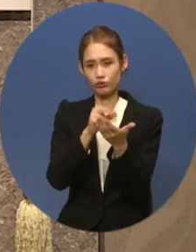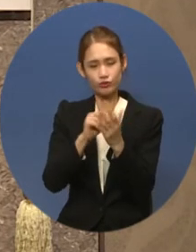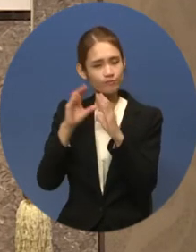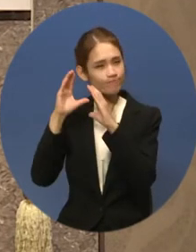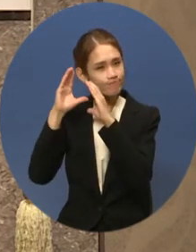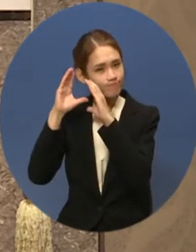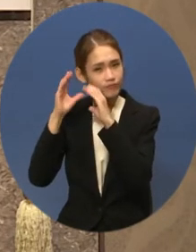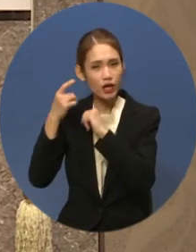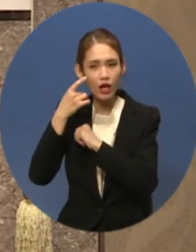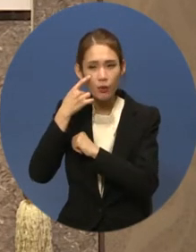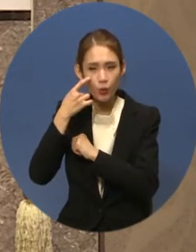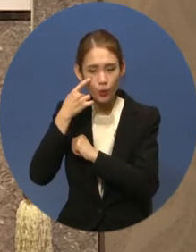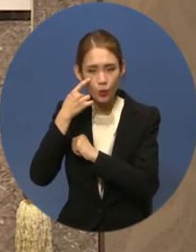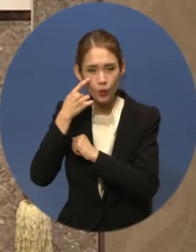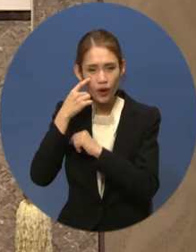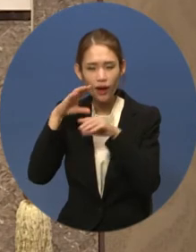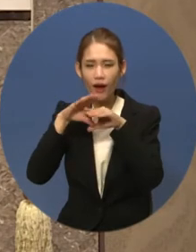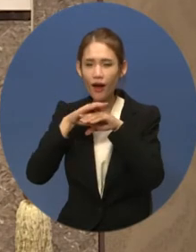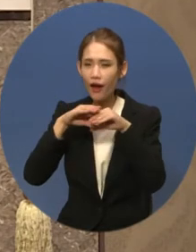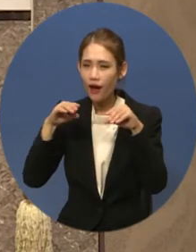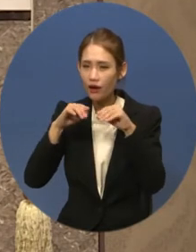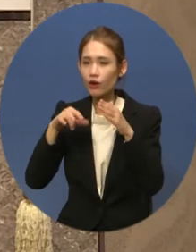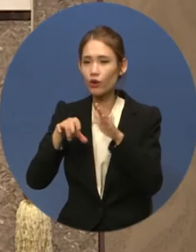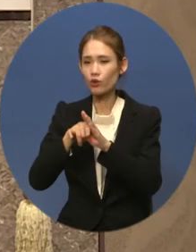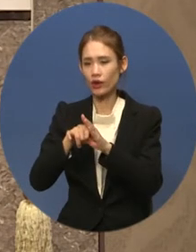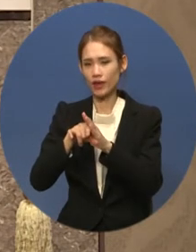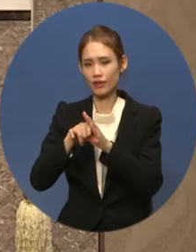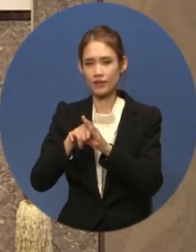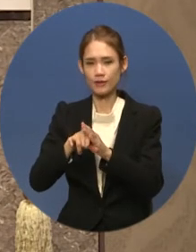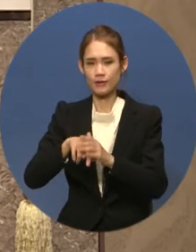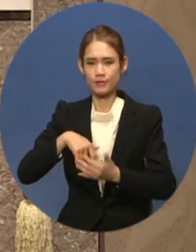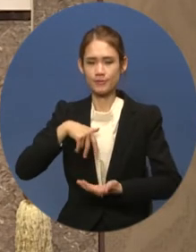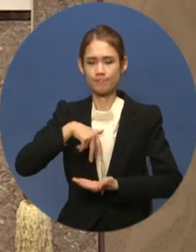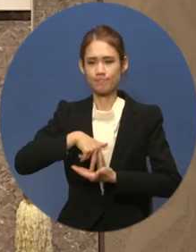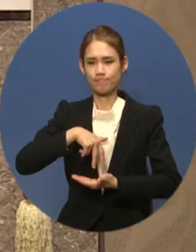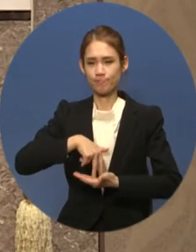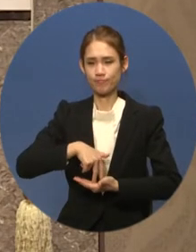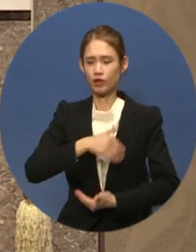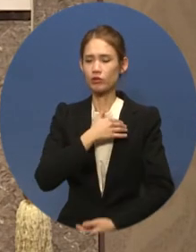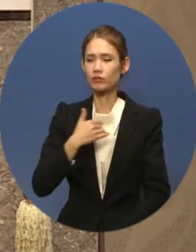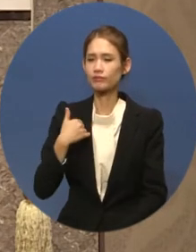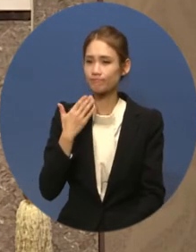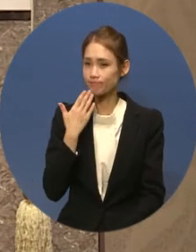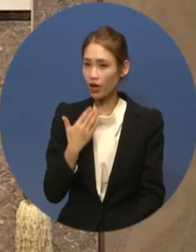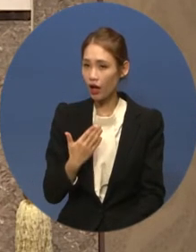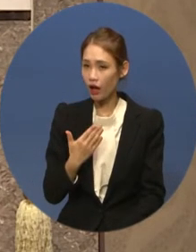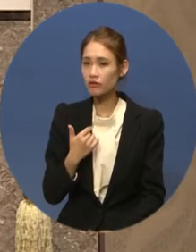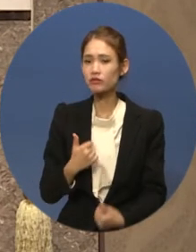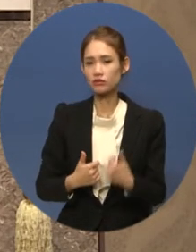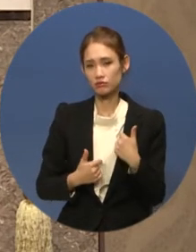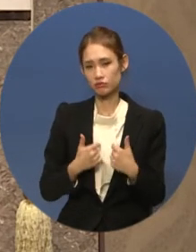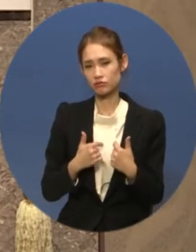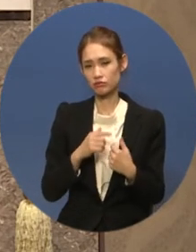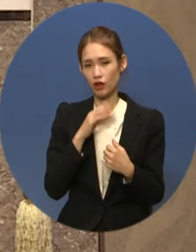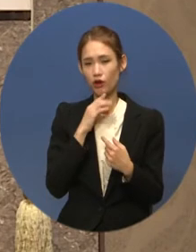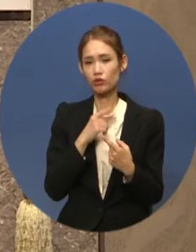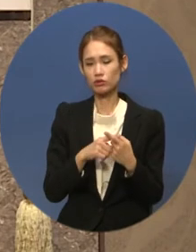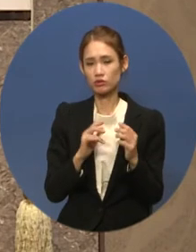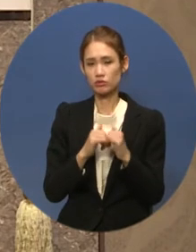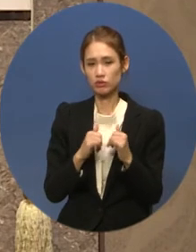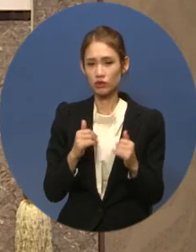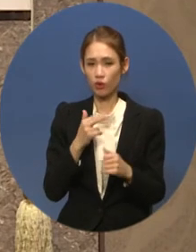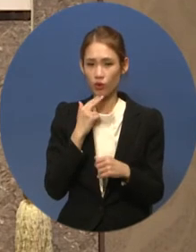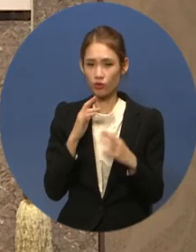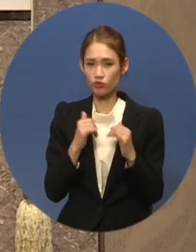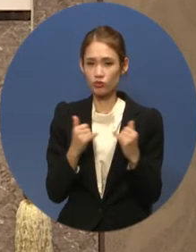해결을 위해서 노력하는 그 자세 하나만으로도 굉장히 기뻐 하셨구요 당연히 시민이 없이 국민이